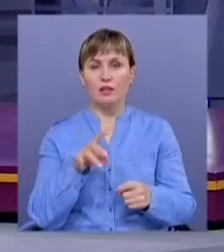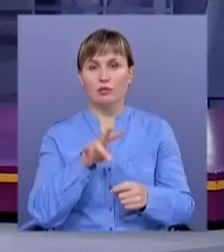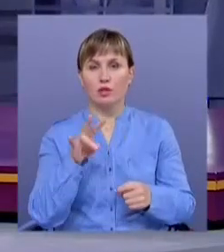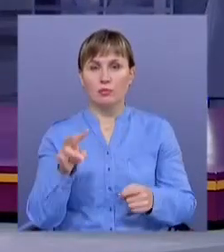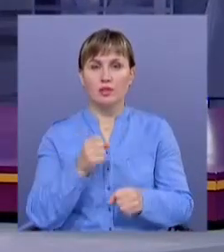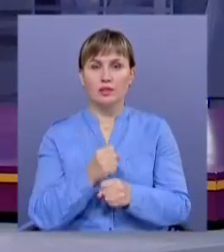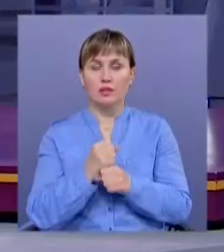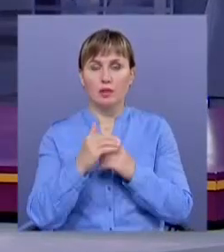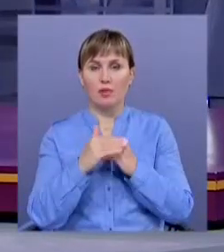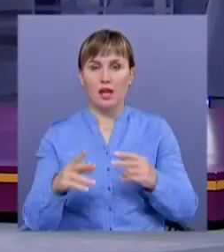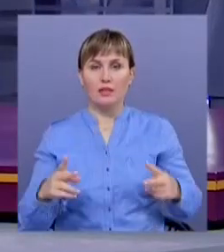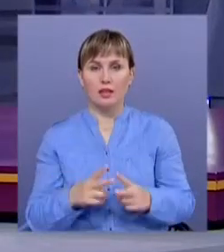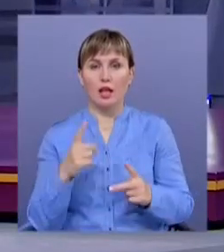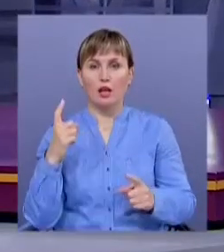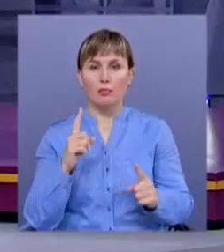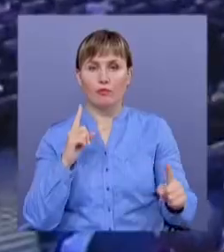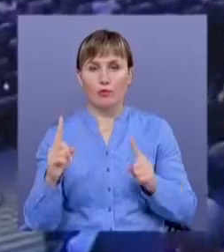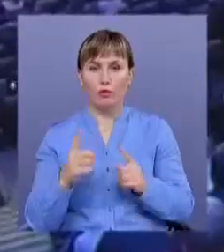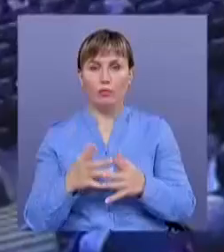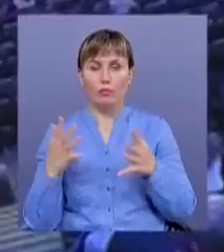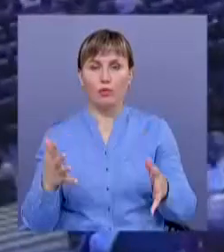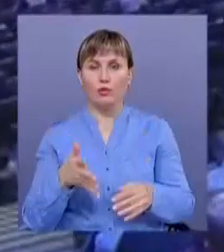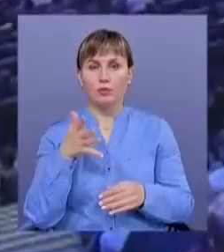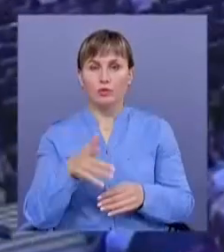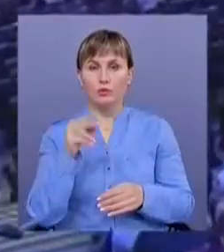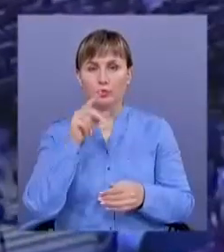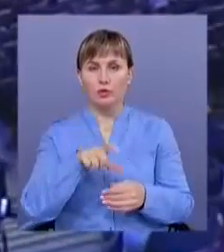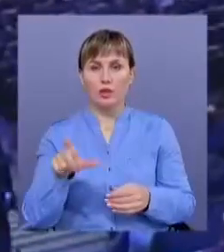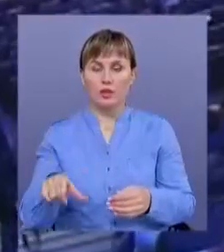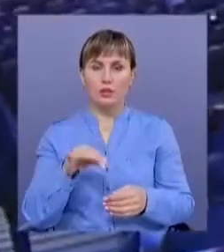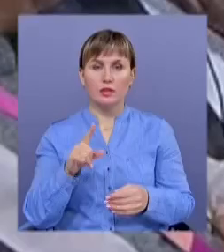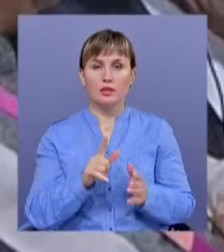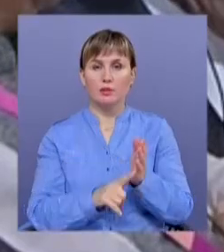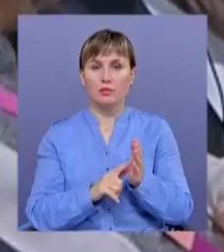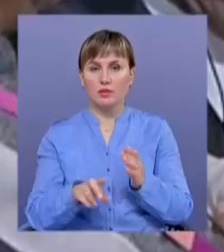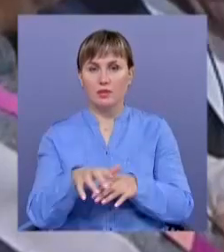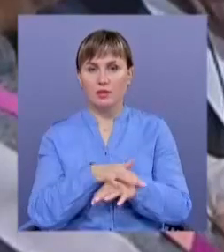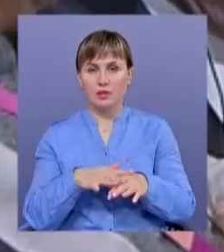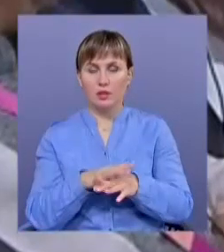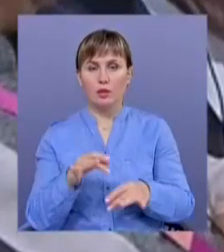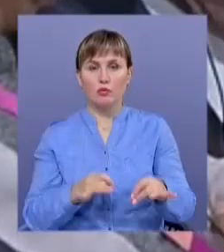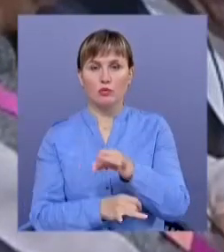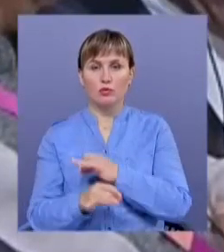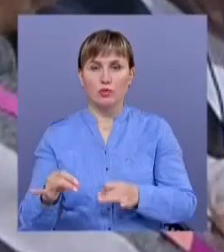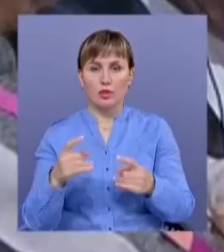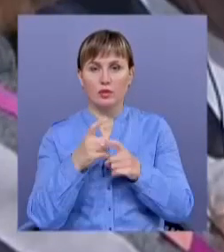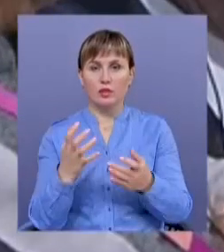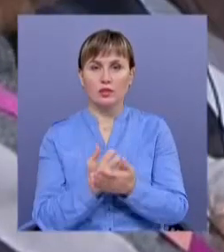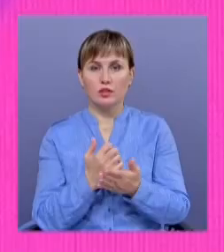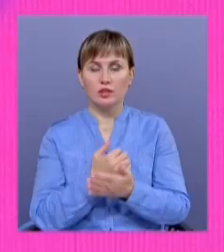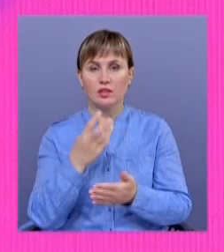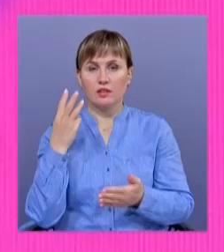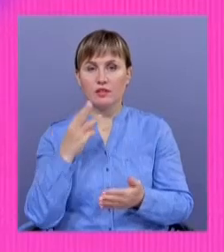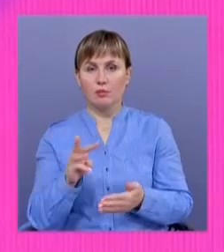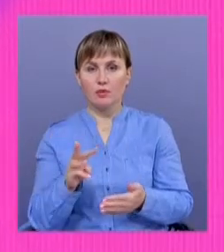полях Астанинского экономического форума. Больше 5000 участников из 70 стран обсуждают там вызовы и достижения